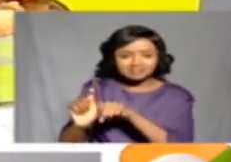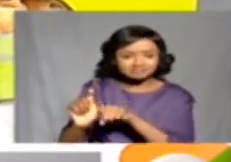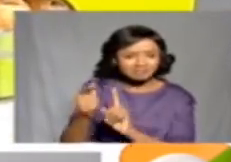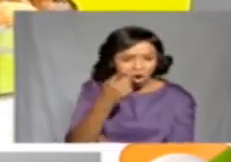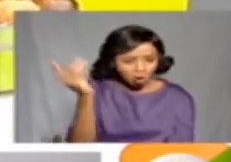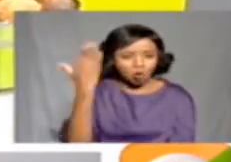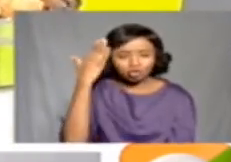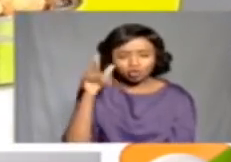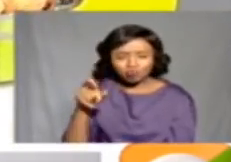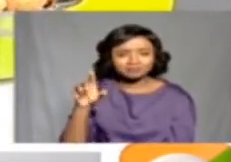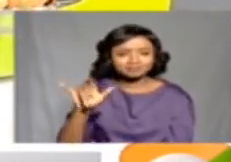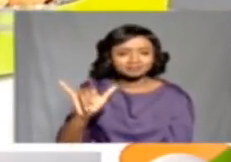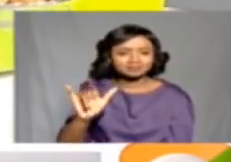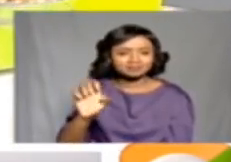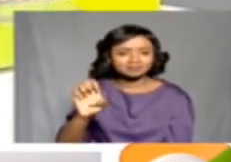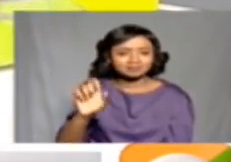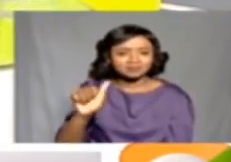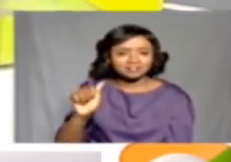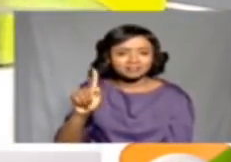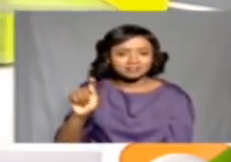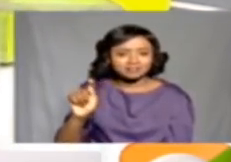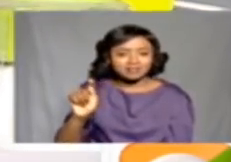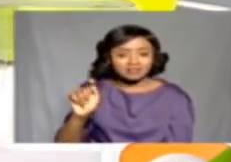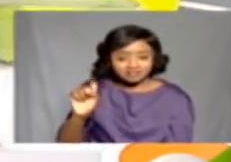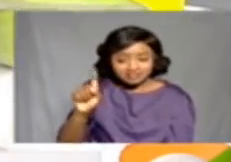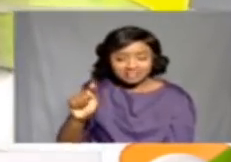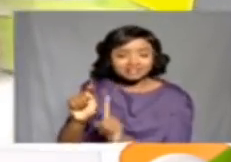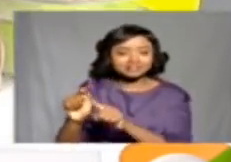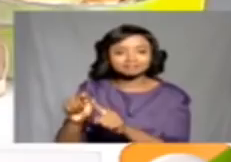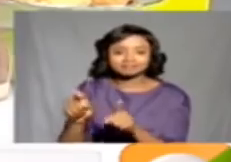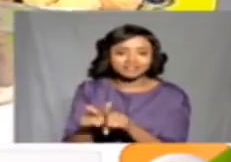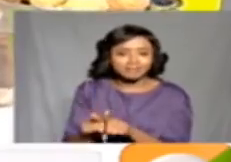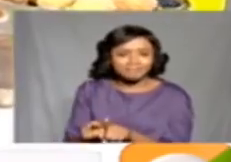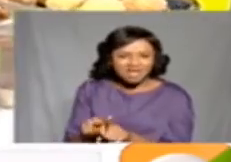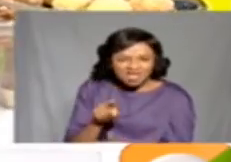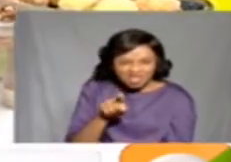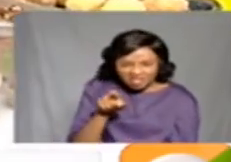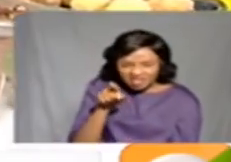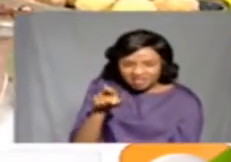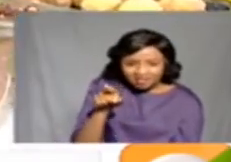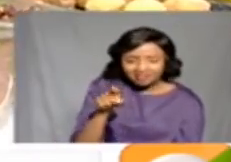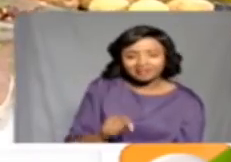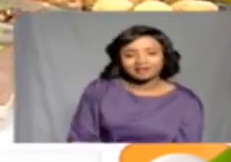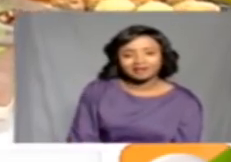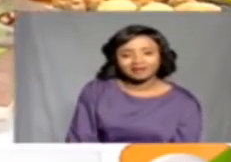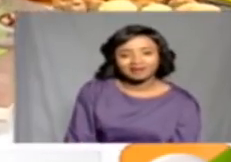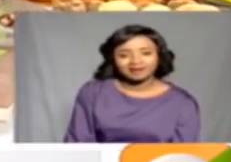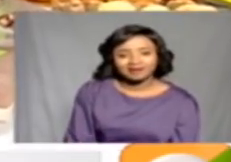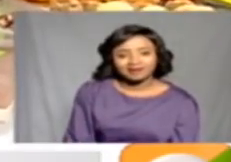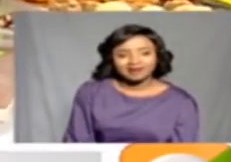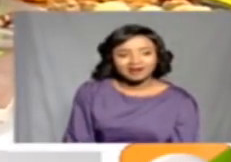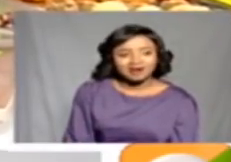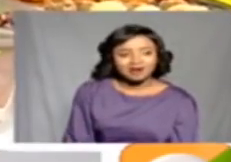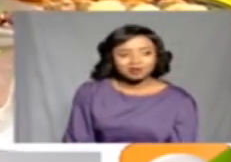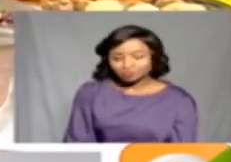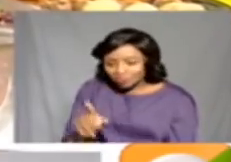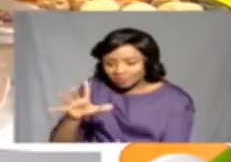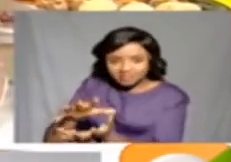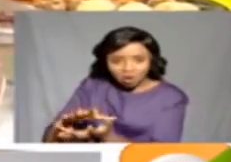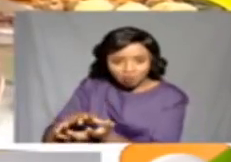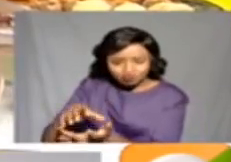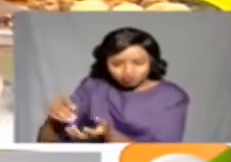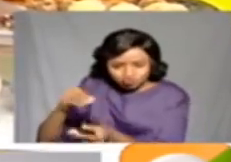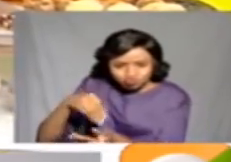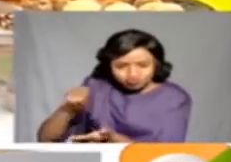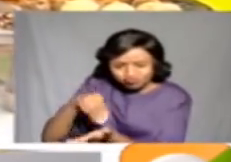mahamri. Maelezo yangu ni hamira. Hamira ndio nini kwa hamira si ndio baking powder? Ndio yeast. Ndio nini? Na nini inafanya ivimbe? Sasa